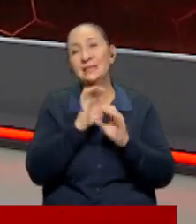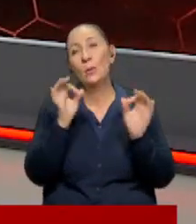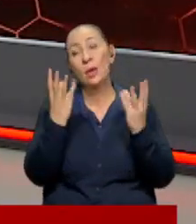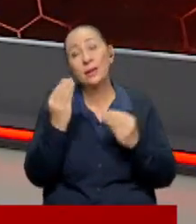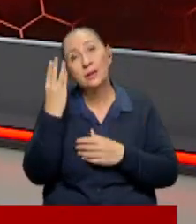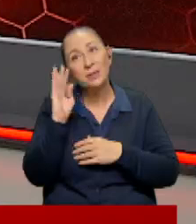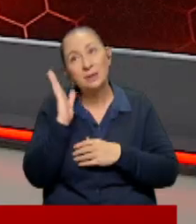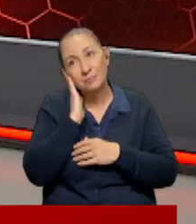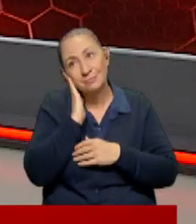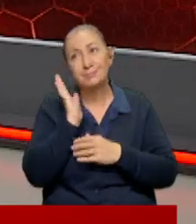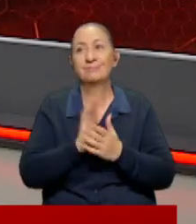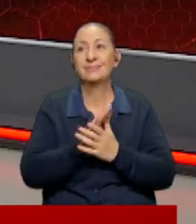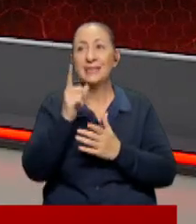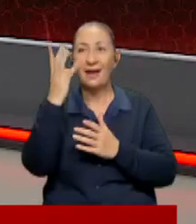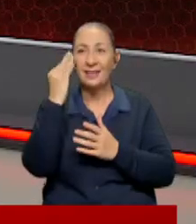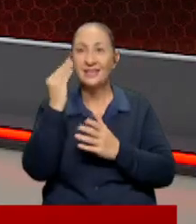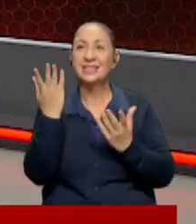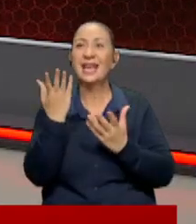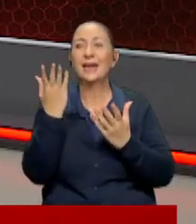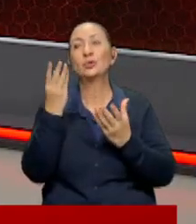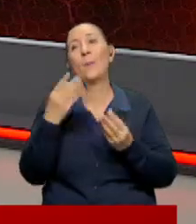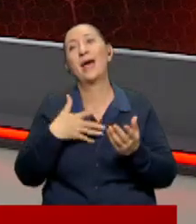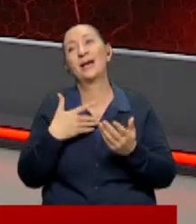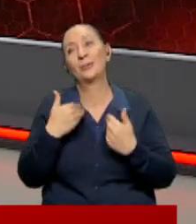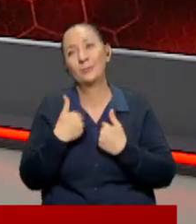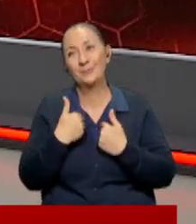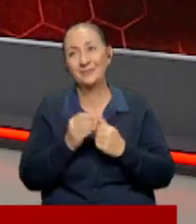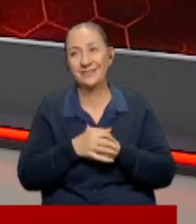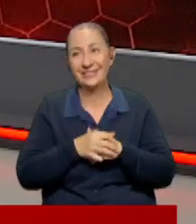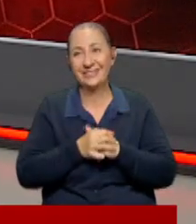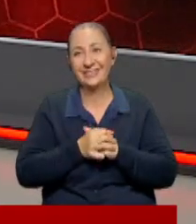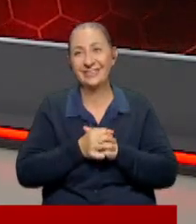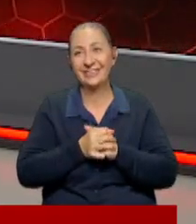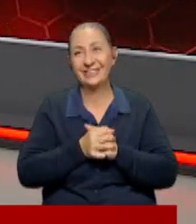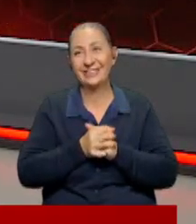da anlamadım. Senin anladığını ne anladığını çok merak ediyorum.